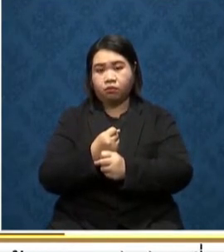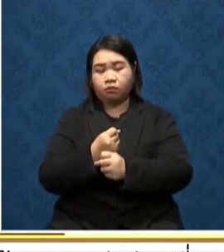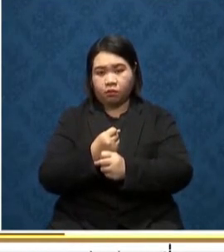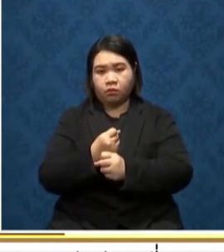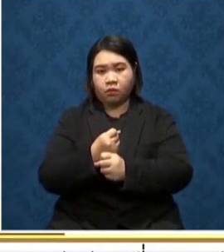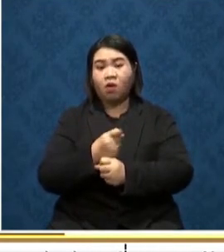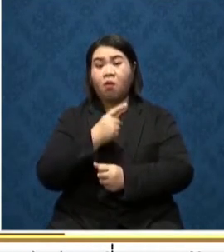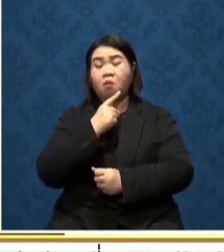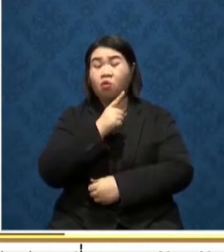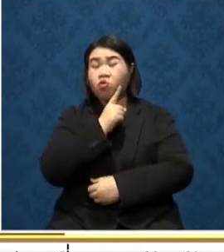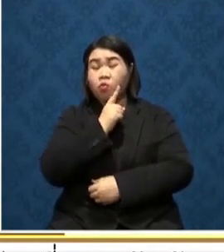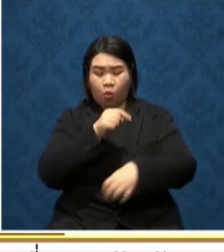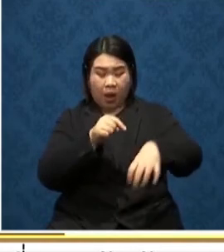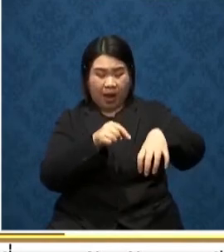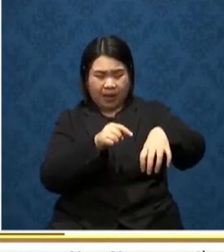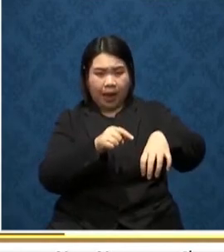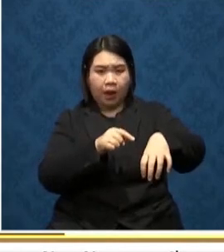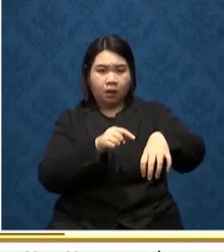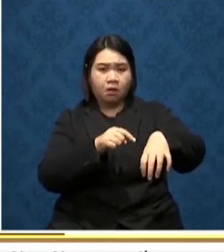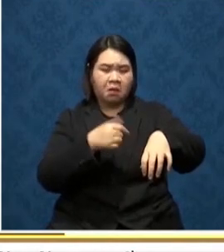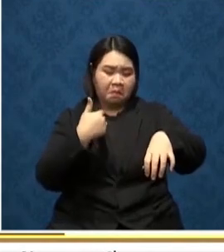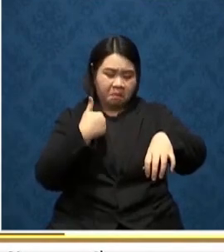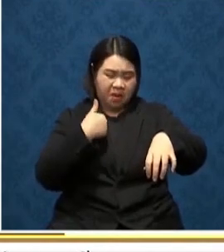ได้รับการโยการอย่างเท่เที่ยม